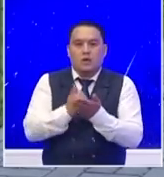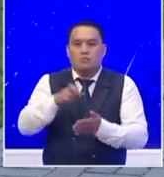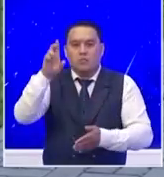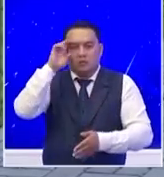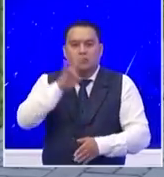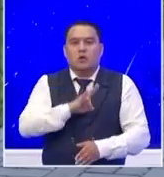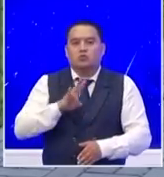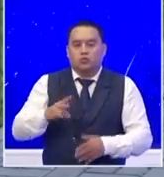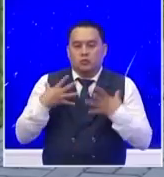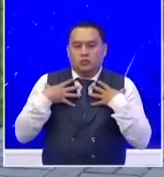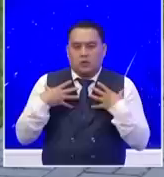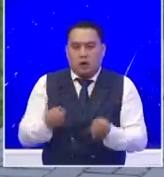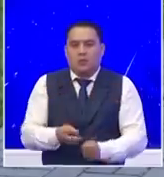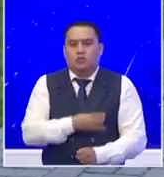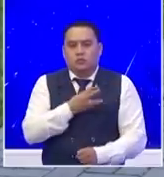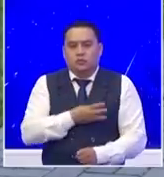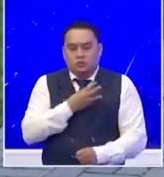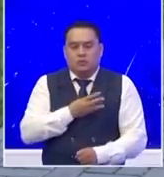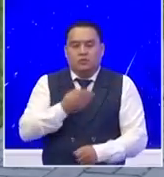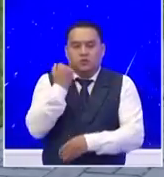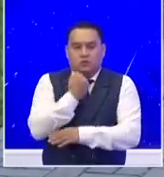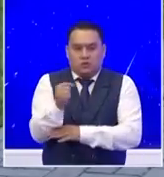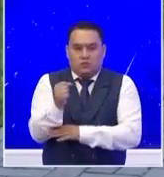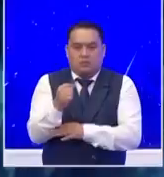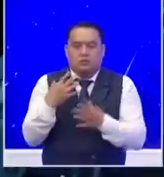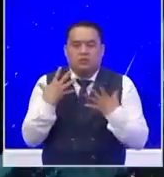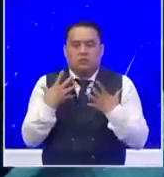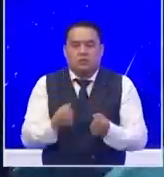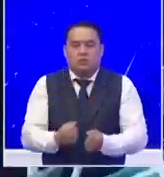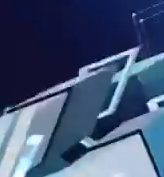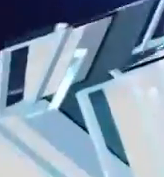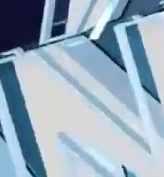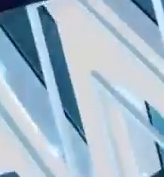қана денсаулығы мықты болып жеңіп шығатынына біз кәміл сенеміз.